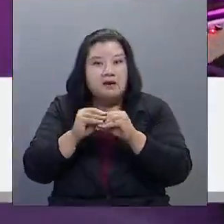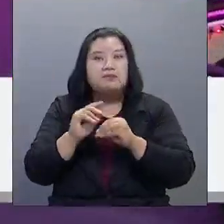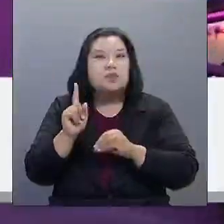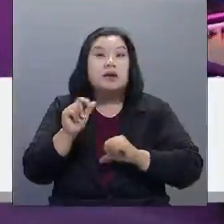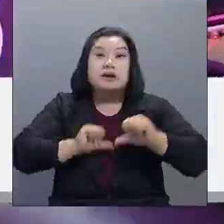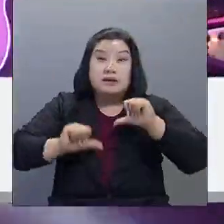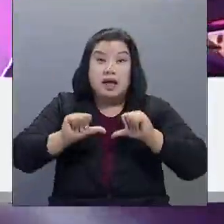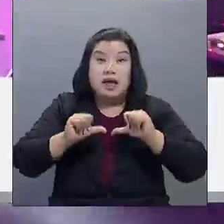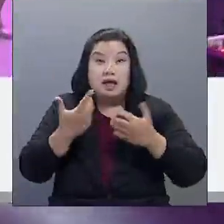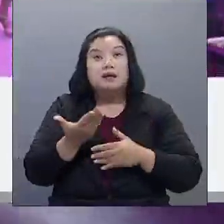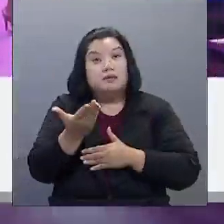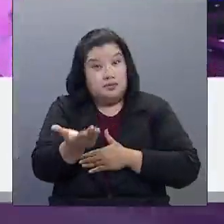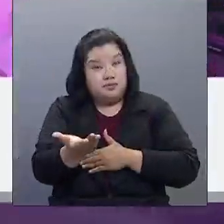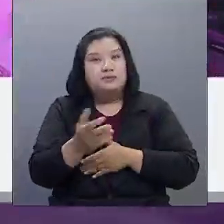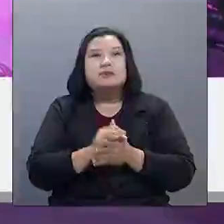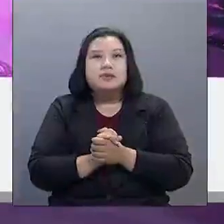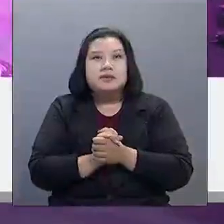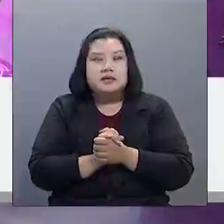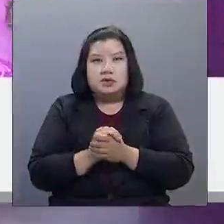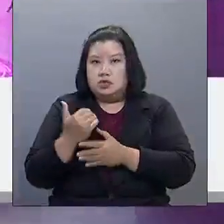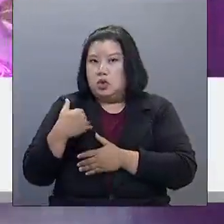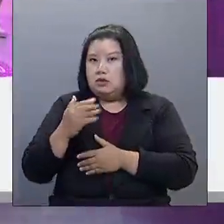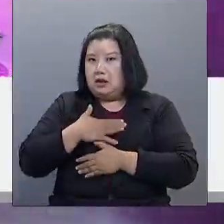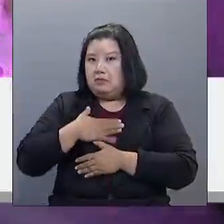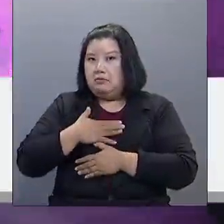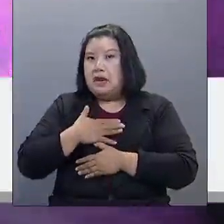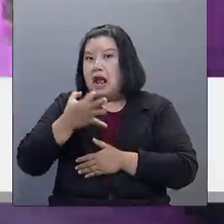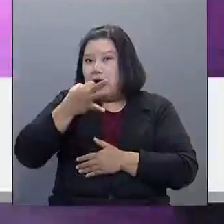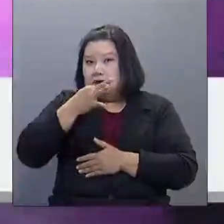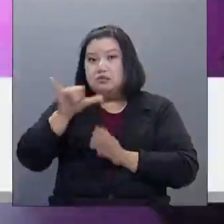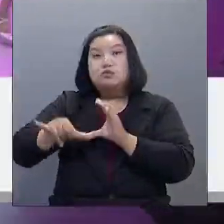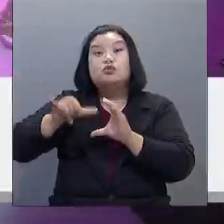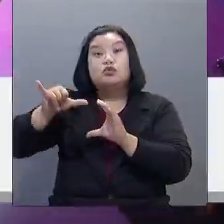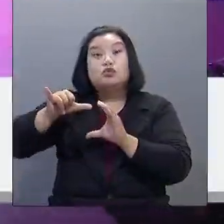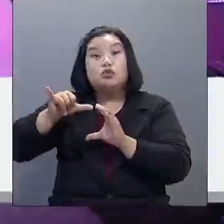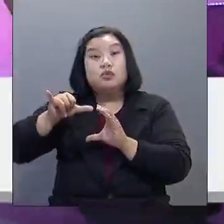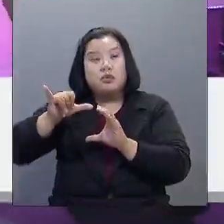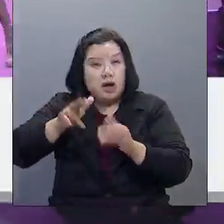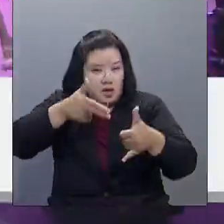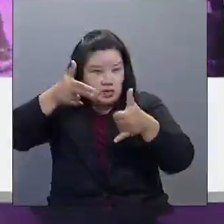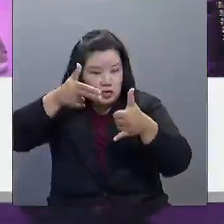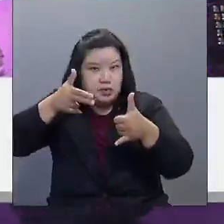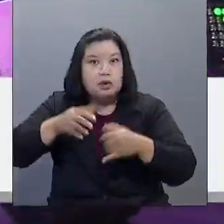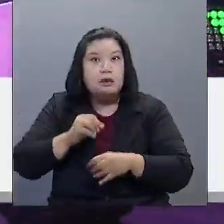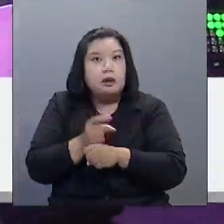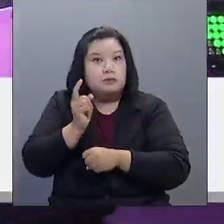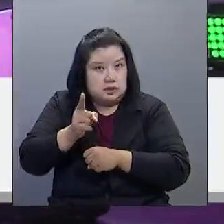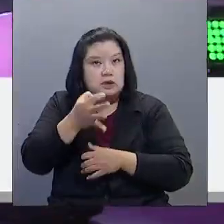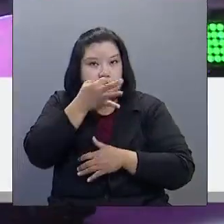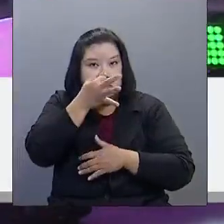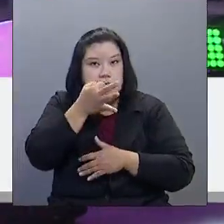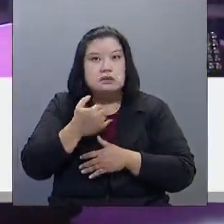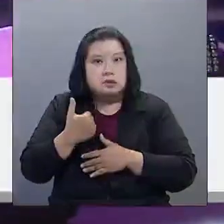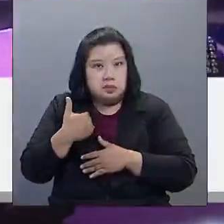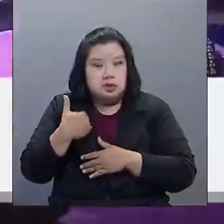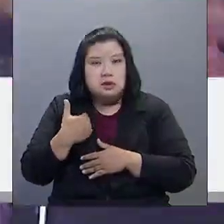อย่างใหญ่หน้ายานก็คือการเป็นยูทูบเบอร์ซึ่งไม่ได้มาเล่นๆด้วยนะครับเพราะทำจริงจังถึงขนาดว่ามีย